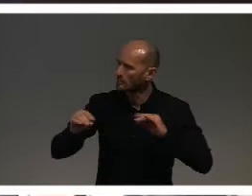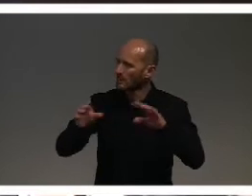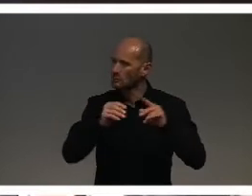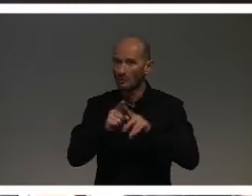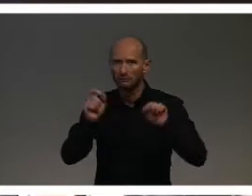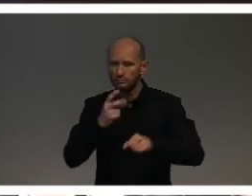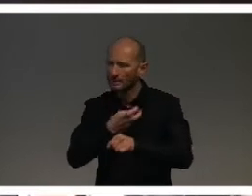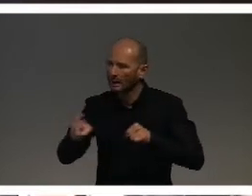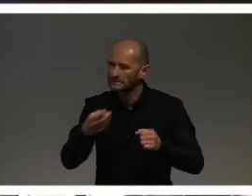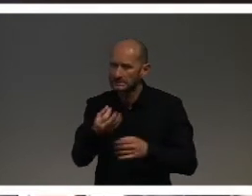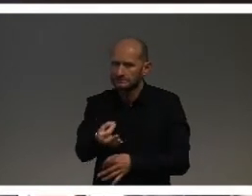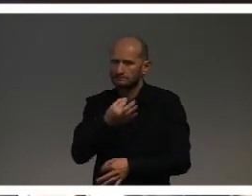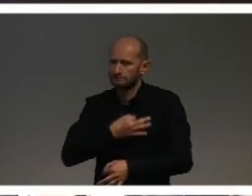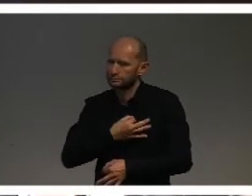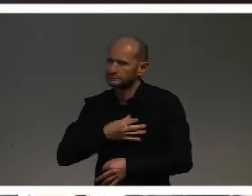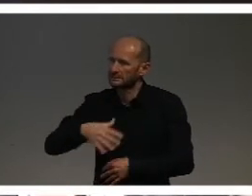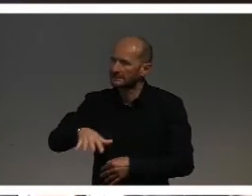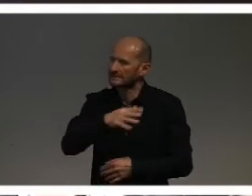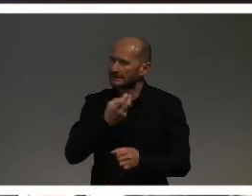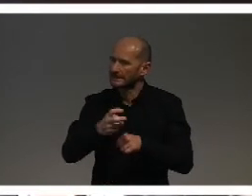être en capacité justement